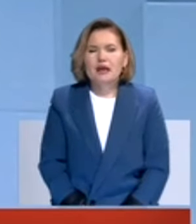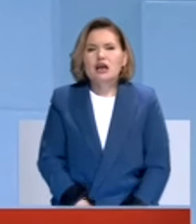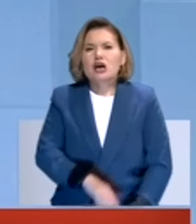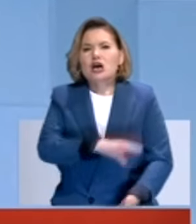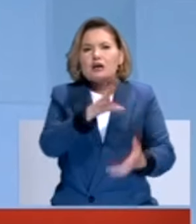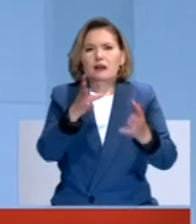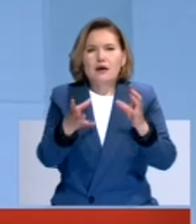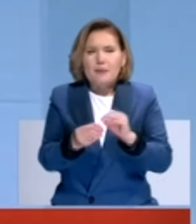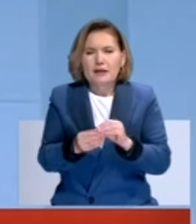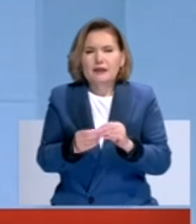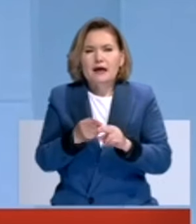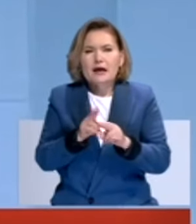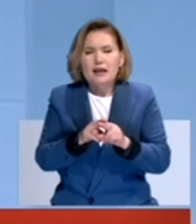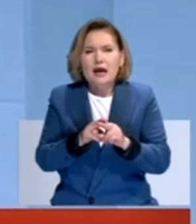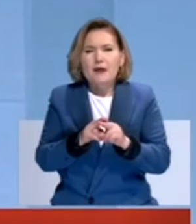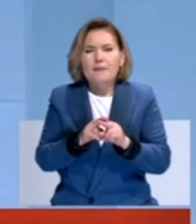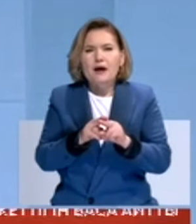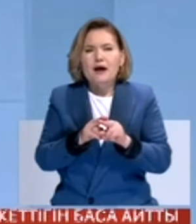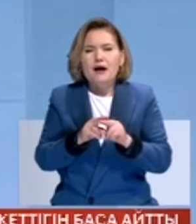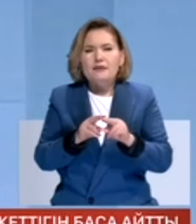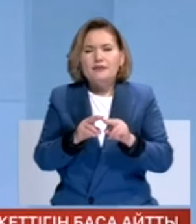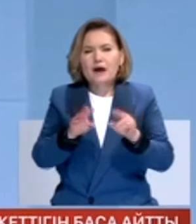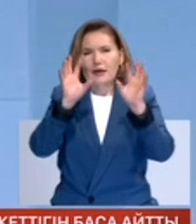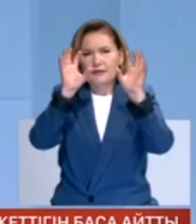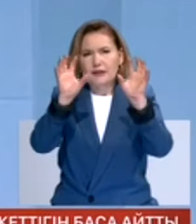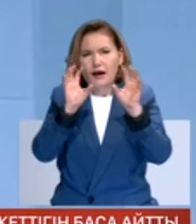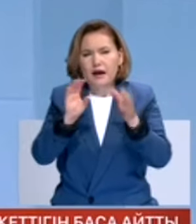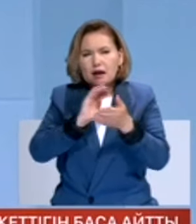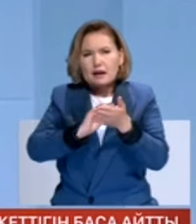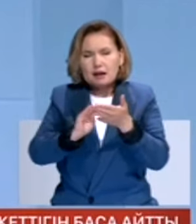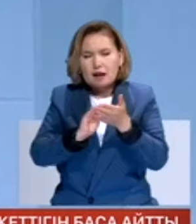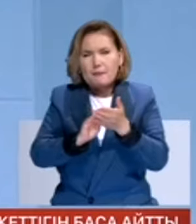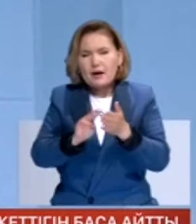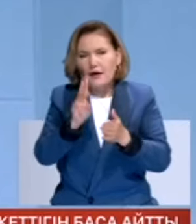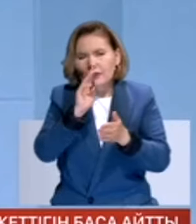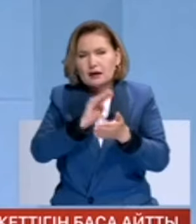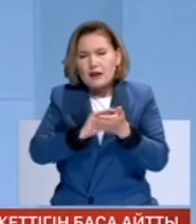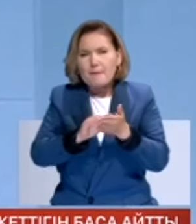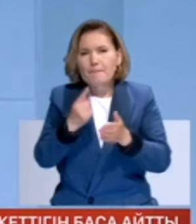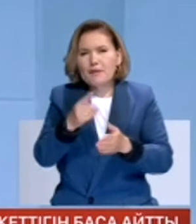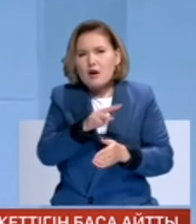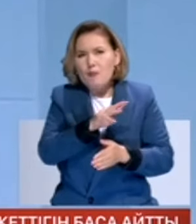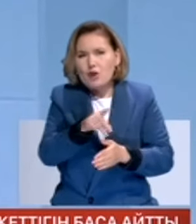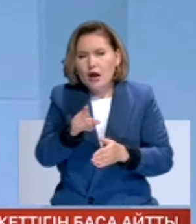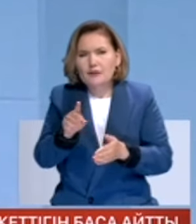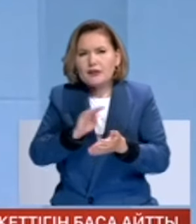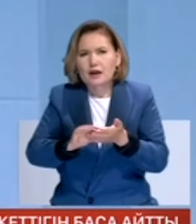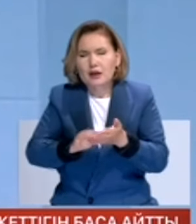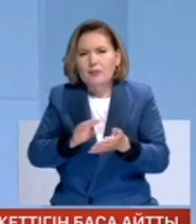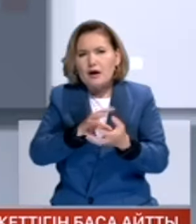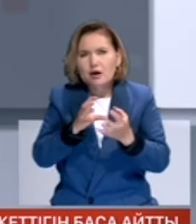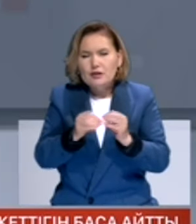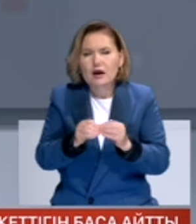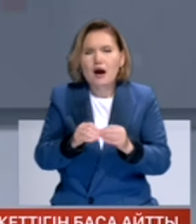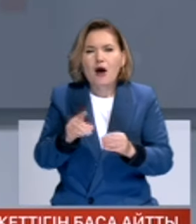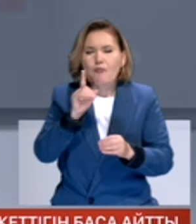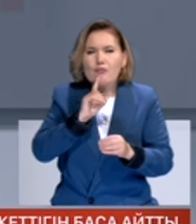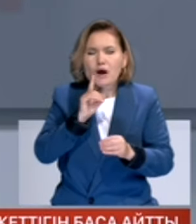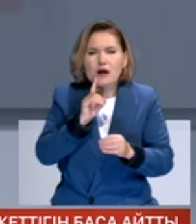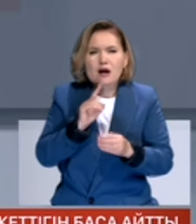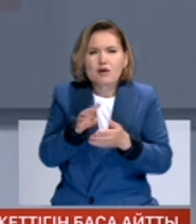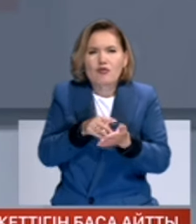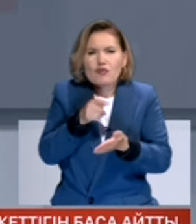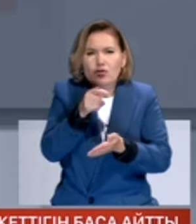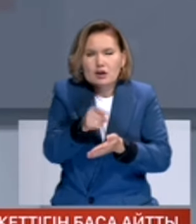Ал жалпыға бірдей декларацияны бұйыл 1 миллионнан астам адам тапсырды. Әлі жеке деректерін ұсынбаған 1 миллион 300 мың адам